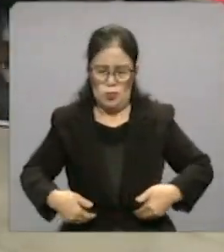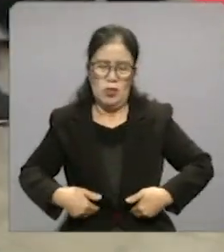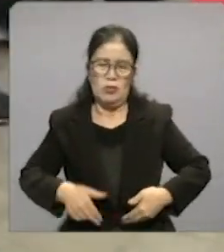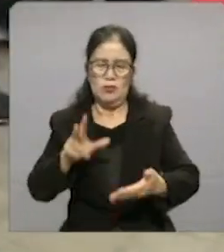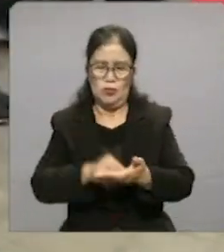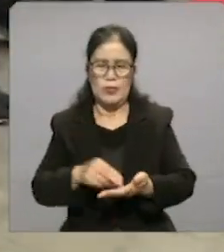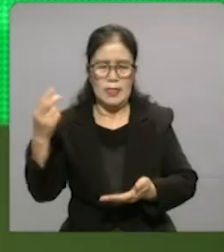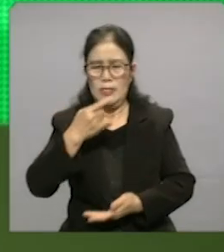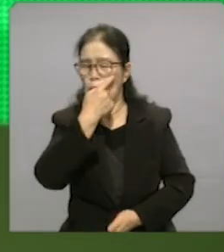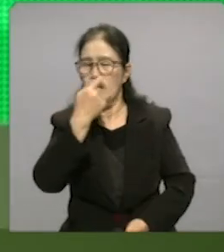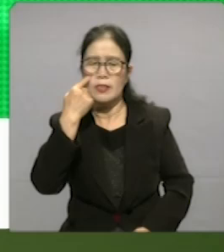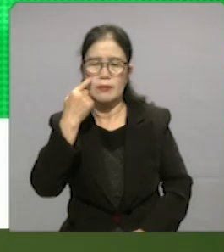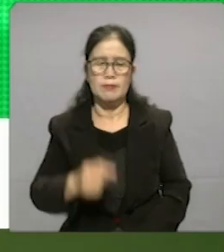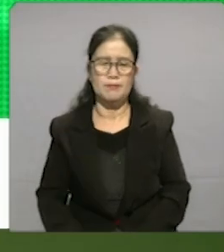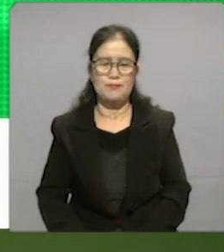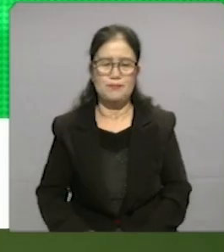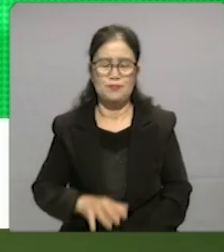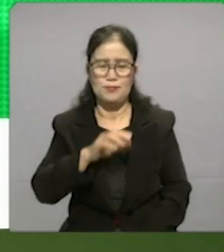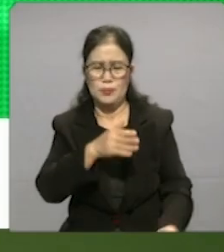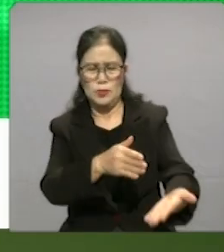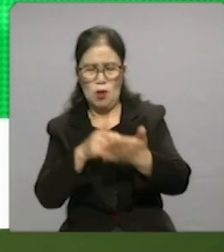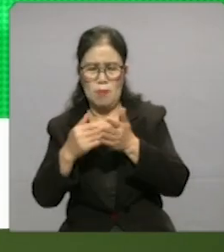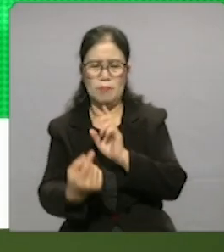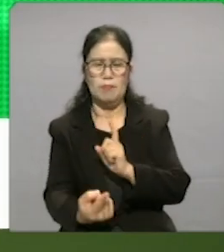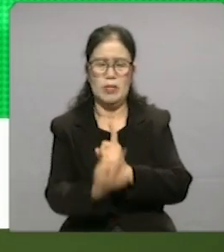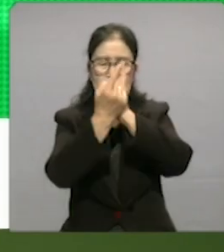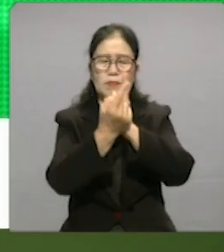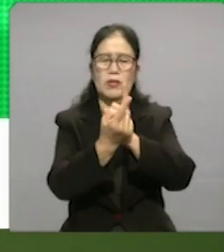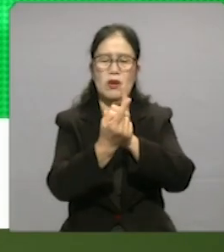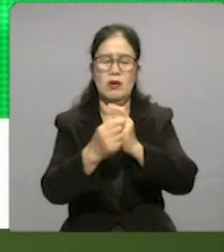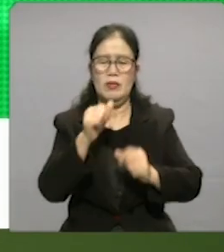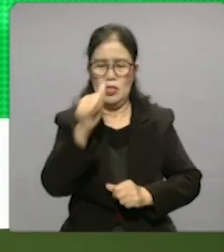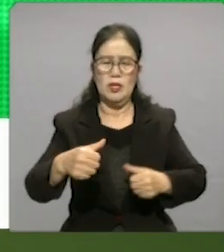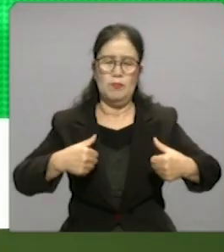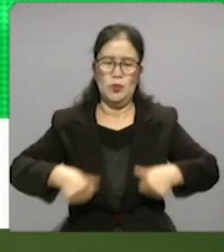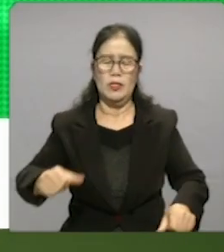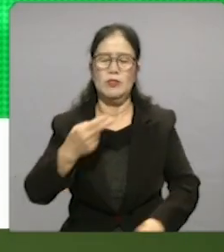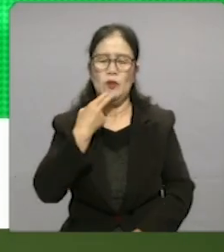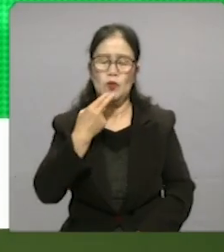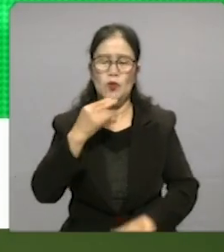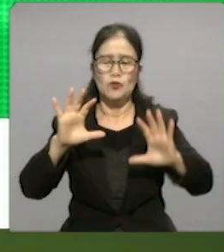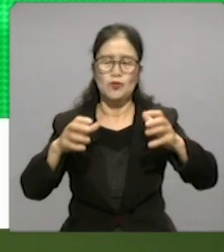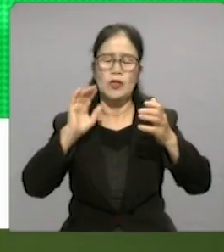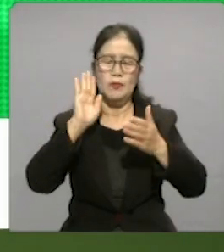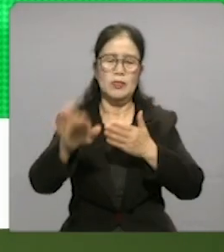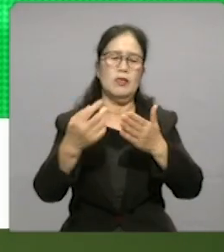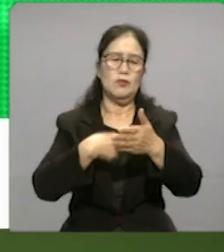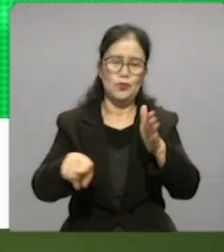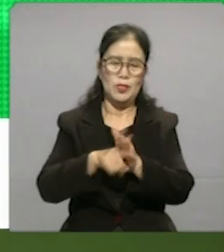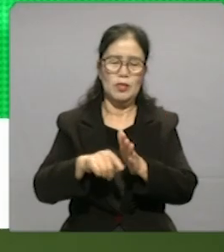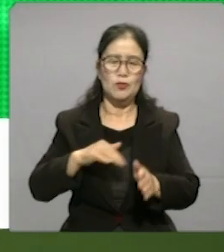재확인했습니다. 저항을 맞서며 절대 포기하지 않고 국가의 미래를